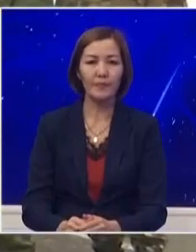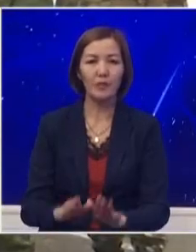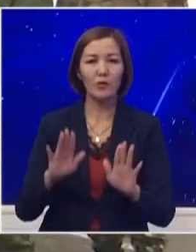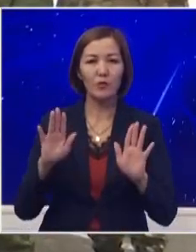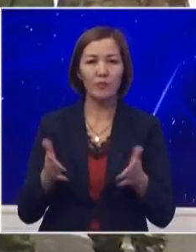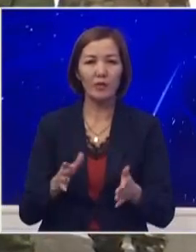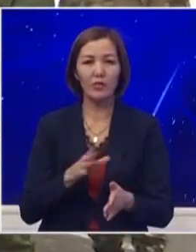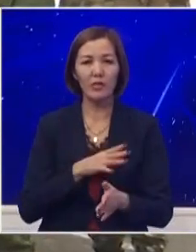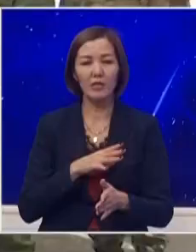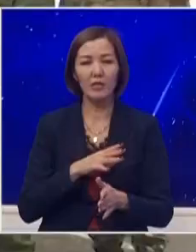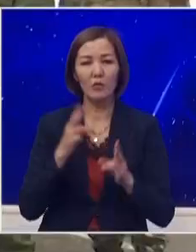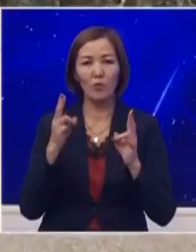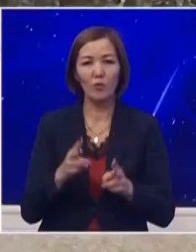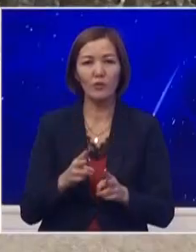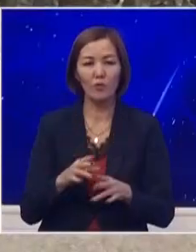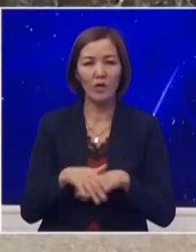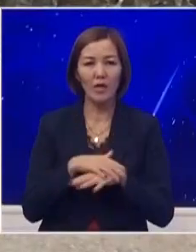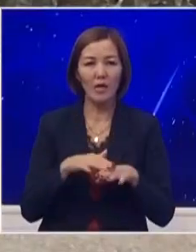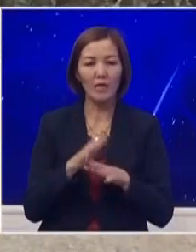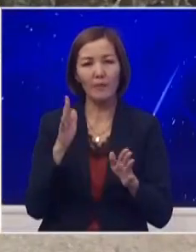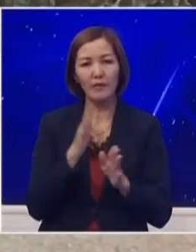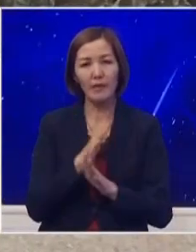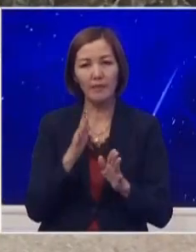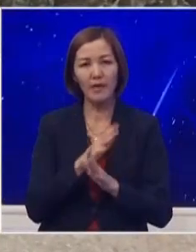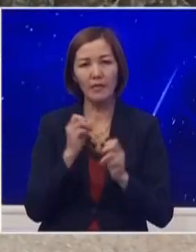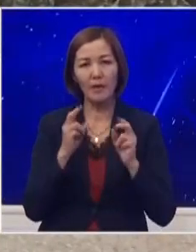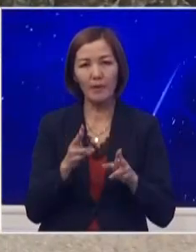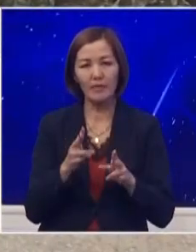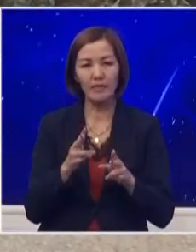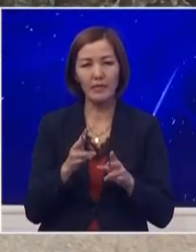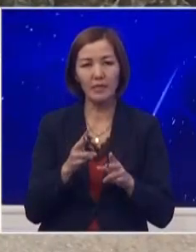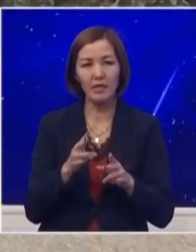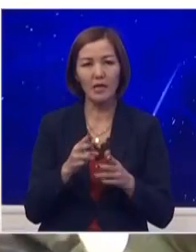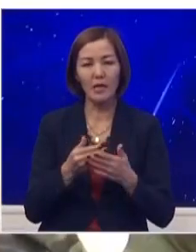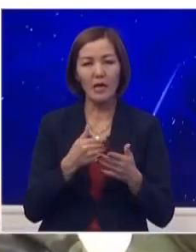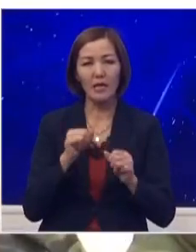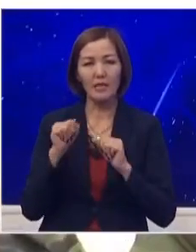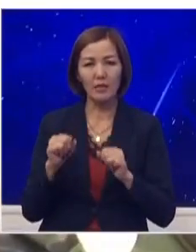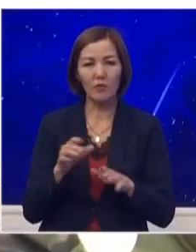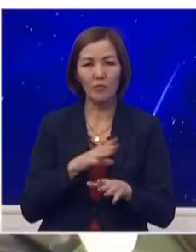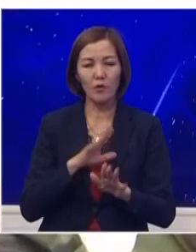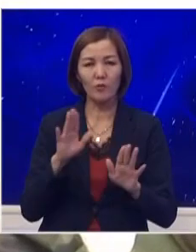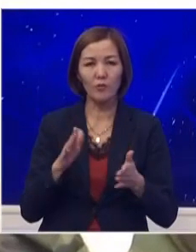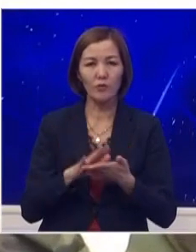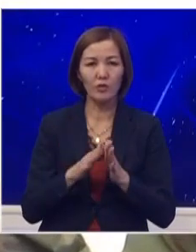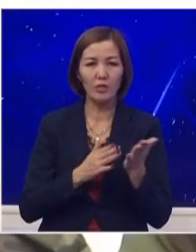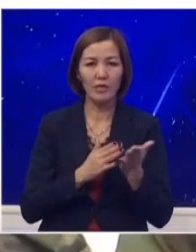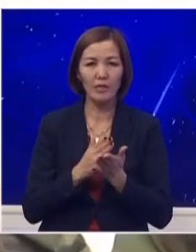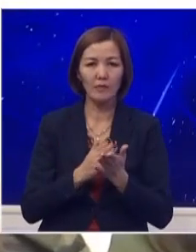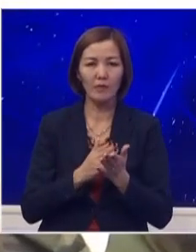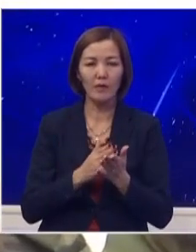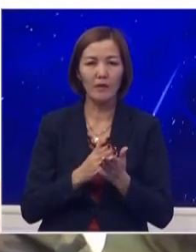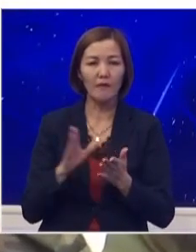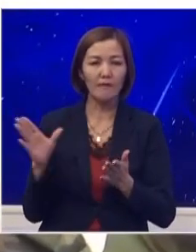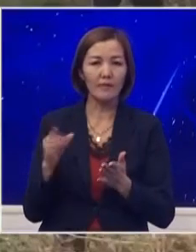Күтпеген жерден оқыс оқиға, халықпен қоршаған ортаға төнген қауіп. Олармен күресудің жолдары да сан түрлі. Төтенше жағдай қызметкерлері кез